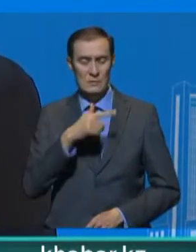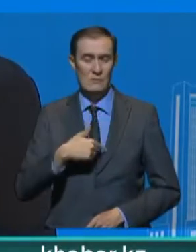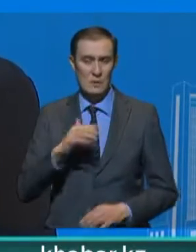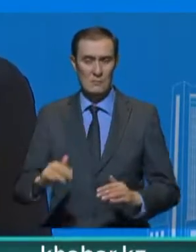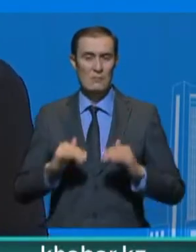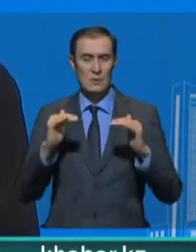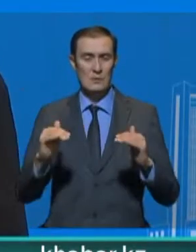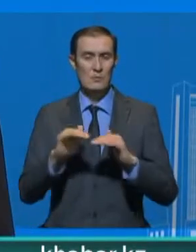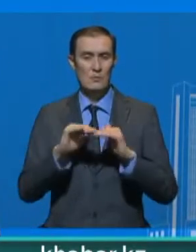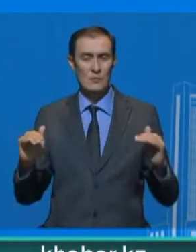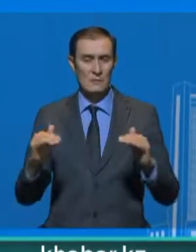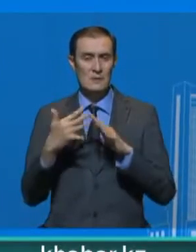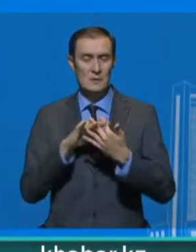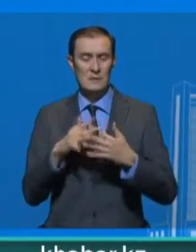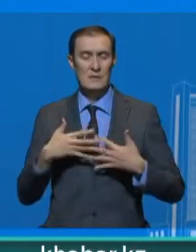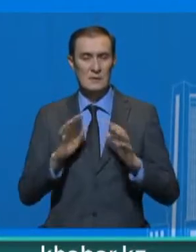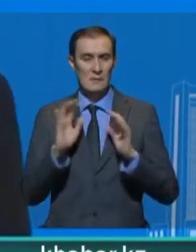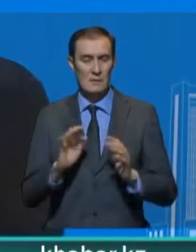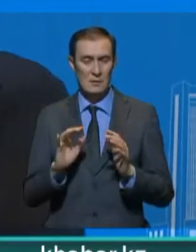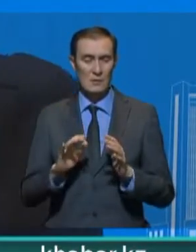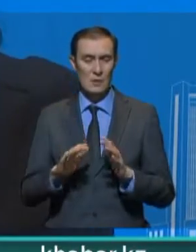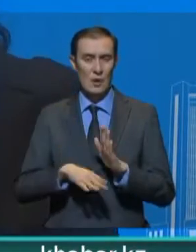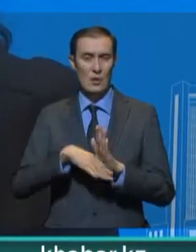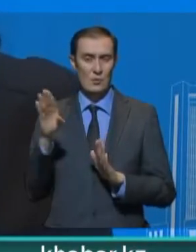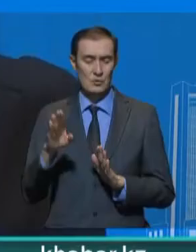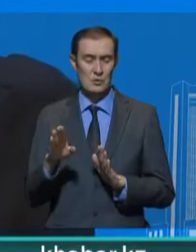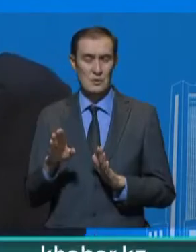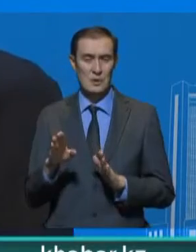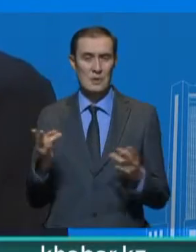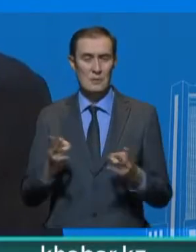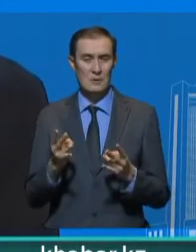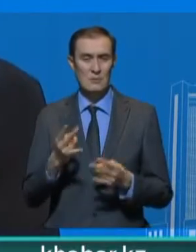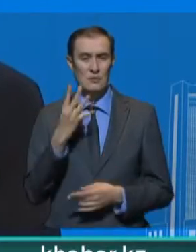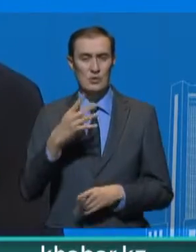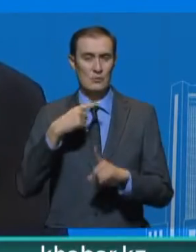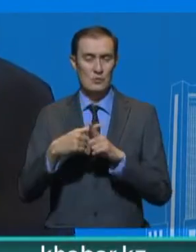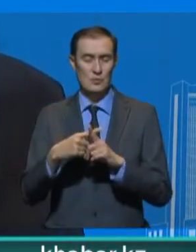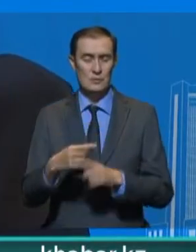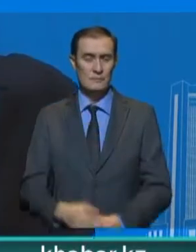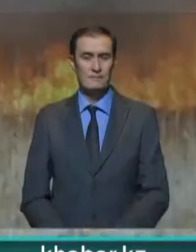поднимем уровень сельского здравоохранения на должный, как вы сказали, 4+.